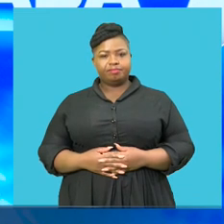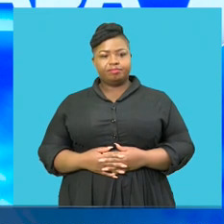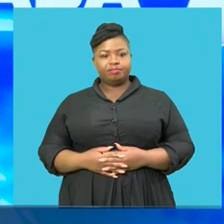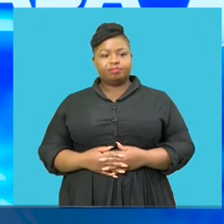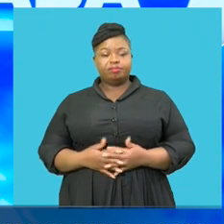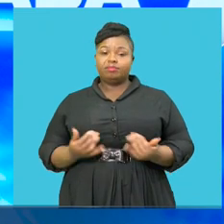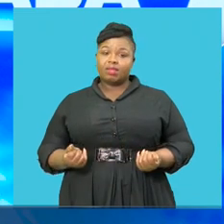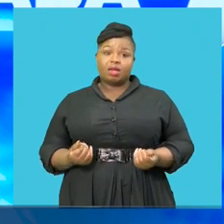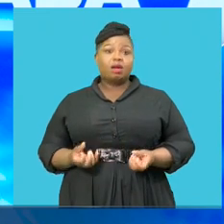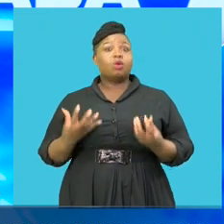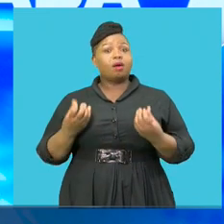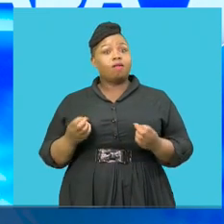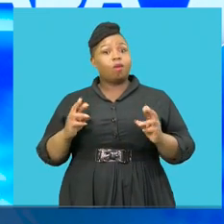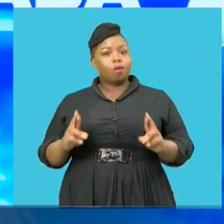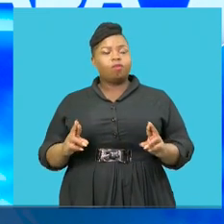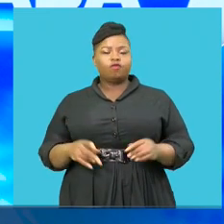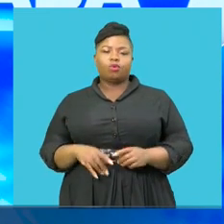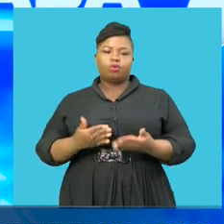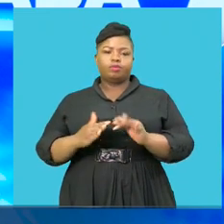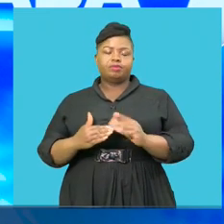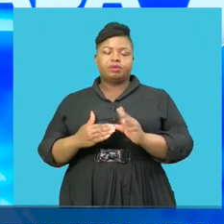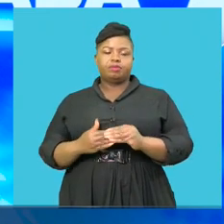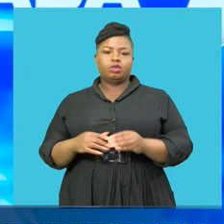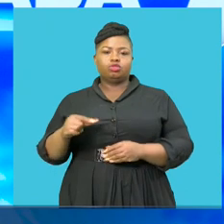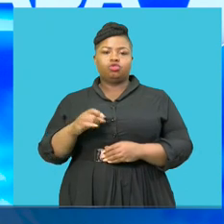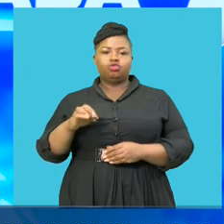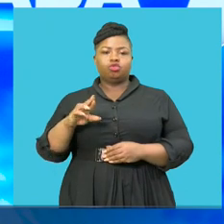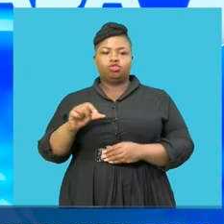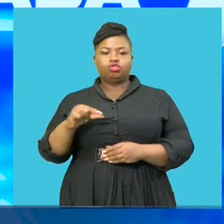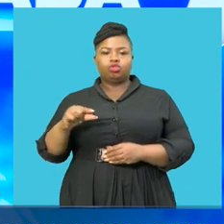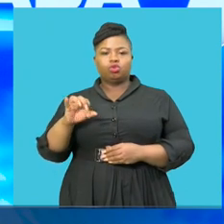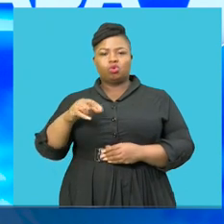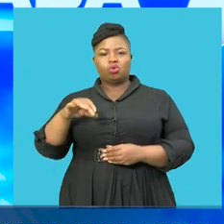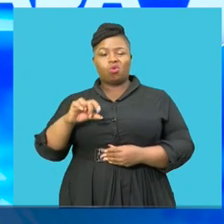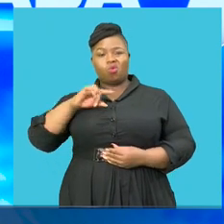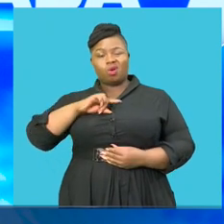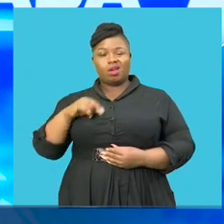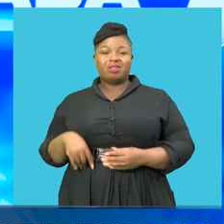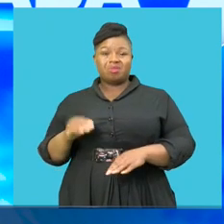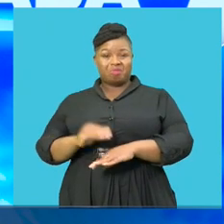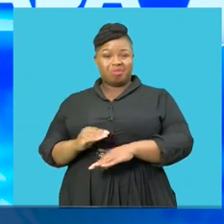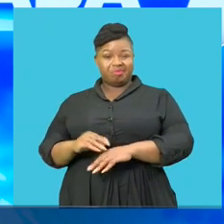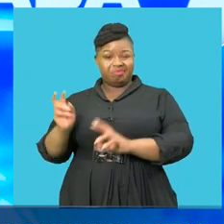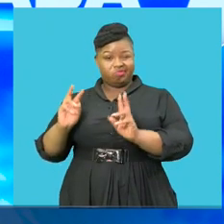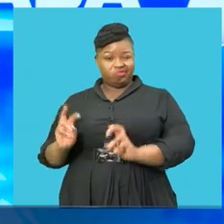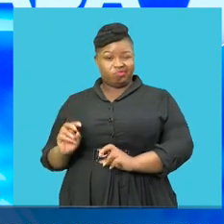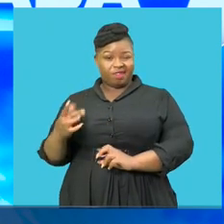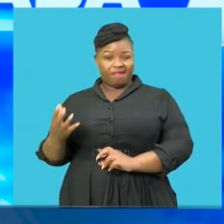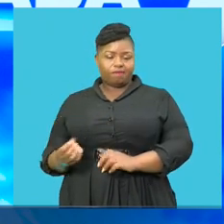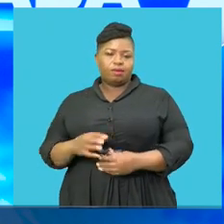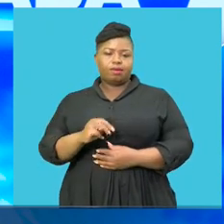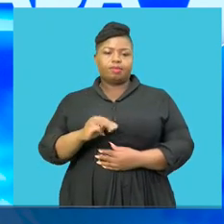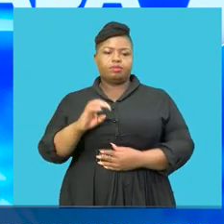Libuyile ithemba kubahlali basemjondolo yase George Gok eGoli kulandela ukungenelela kwedolobha ezinkingeni zabo zikagesi.